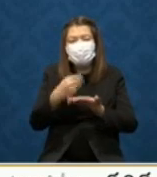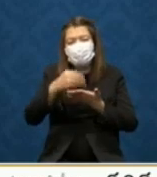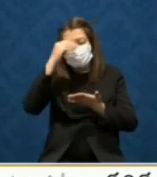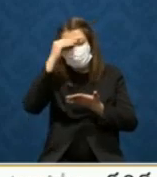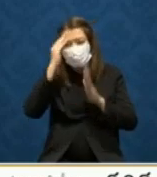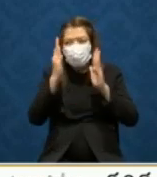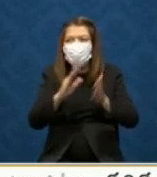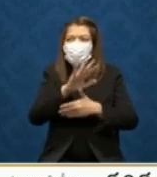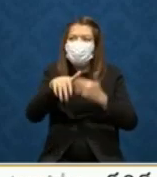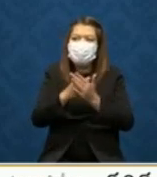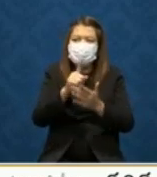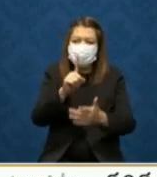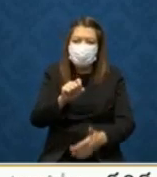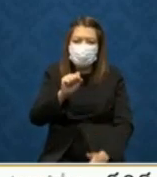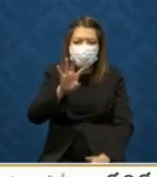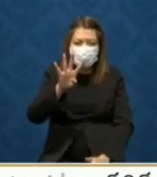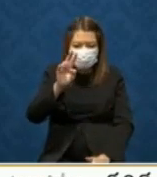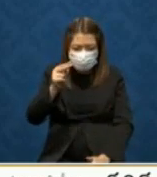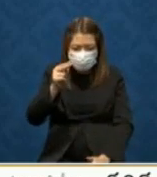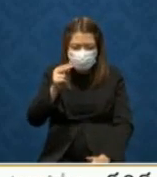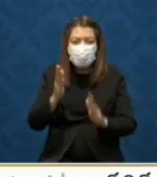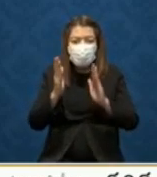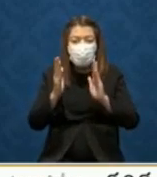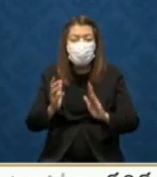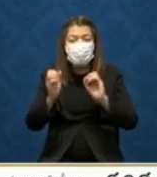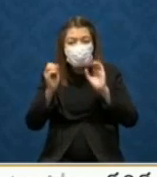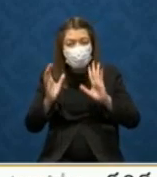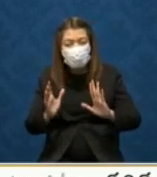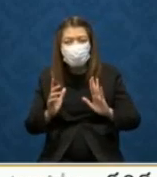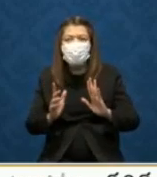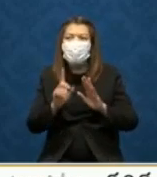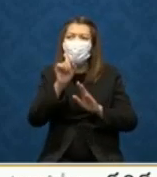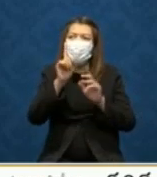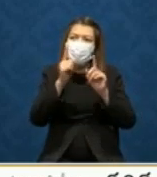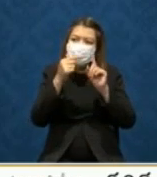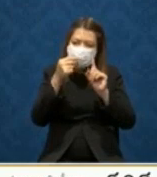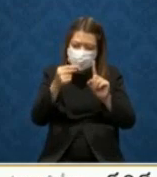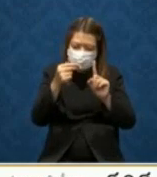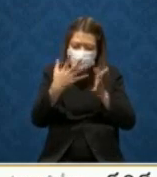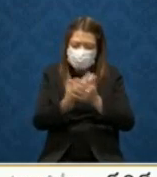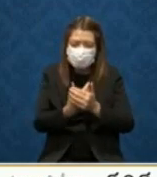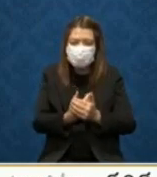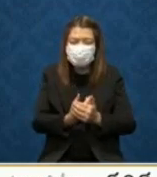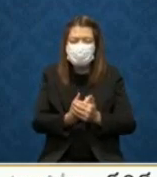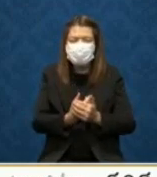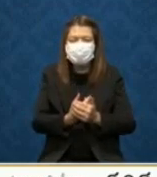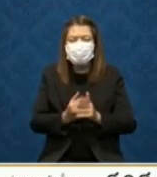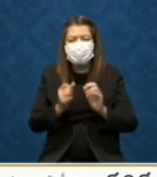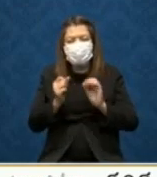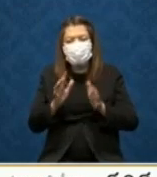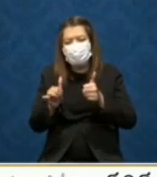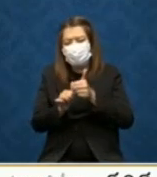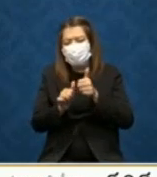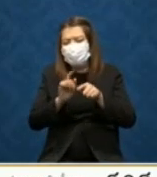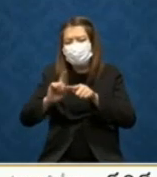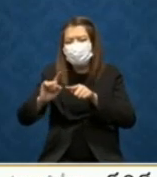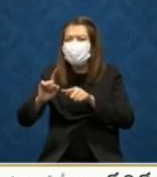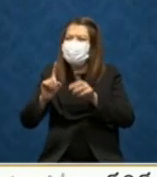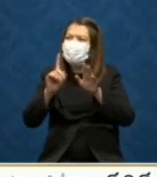140,000คนมีบุคลากรครู 10,000คนอุสตาดและครูอีกประมาณ 3,000